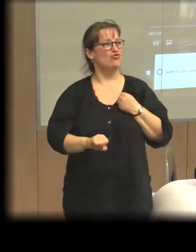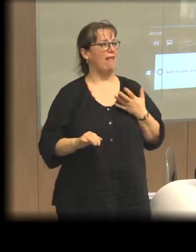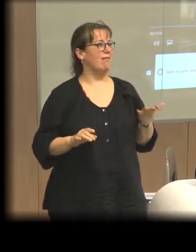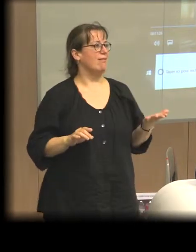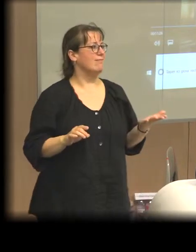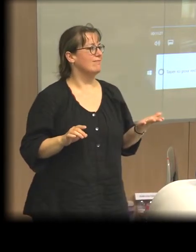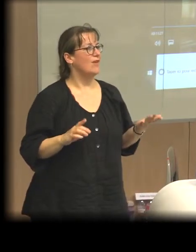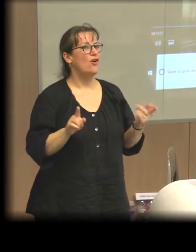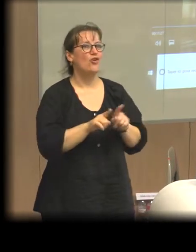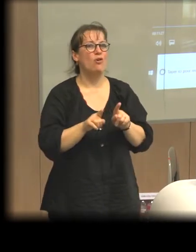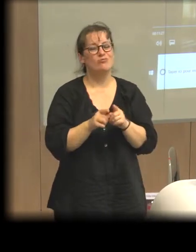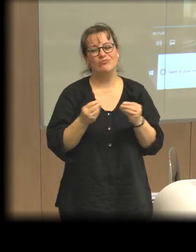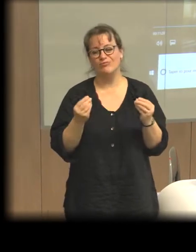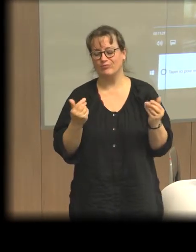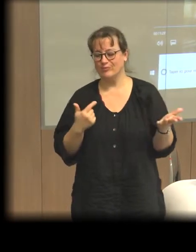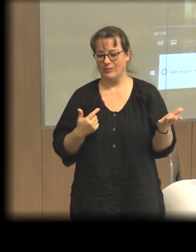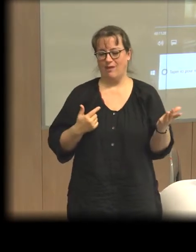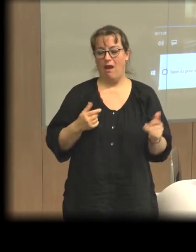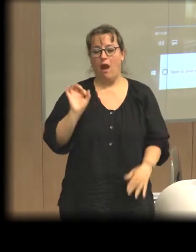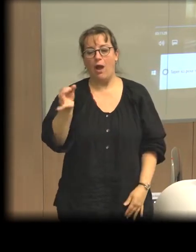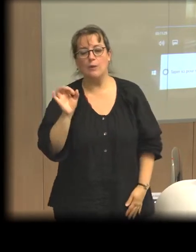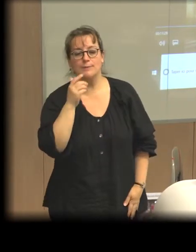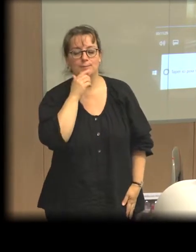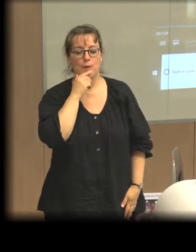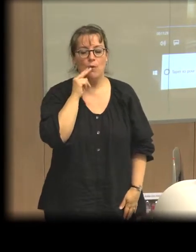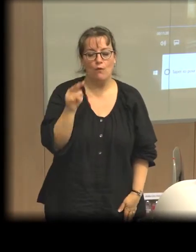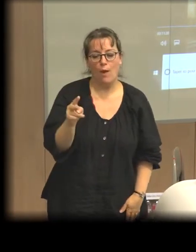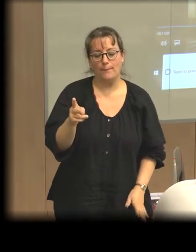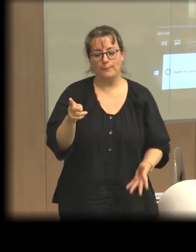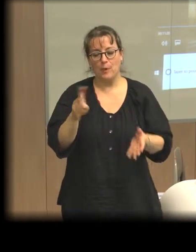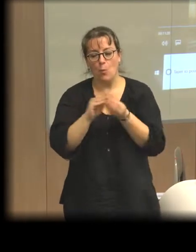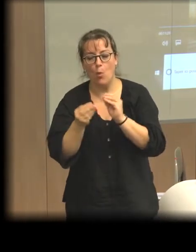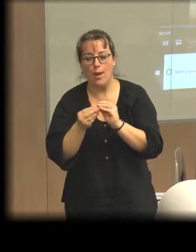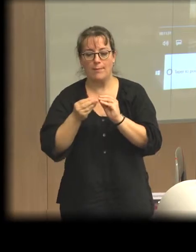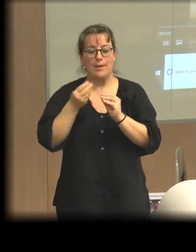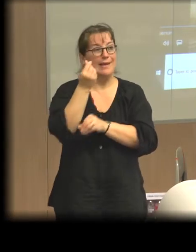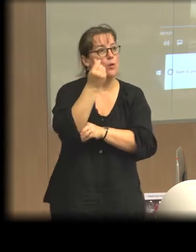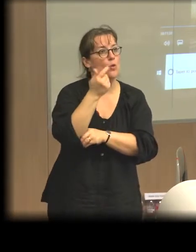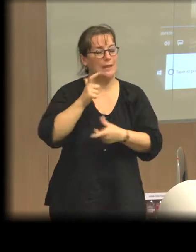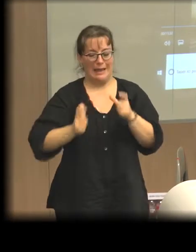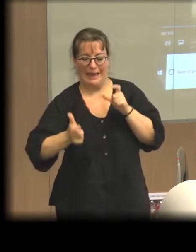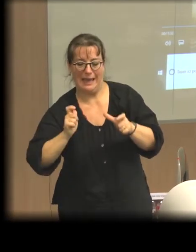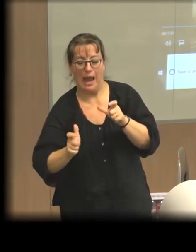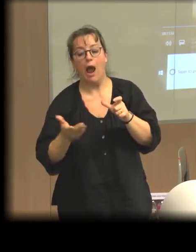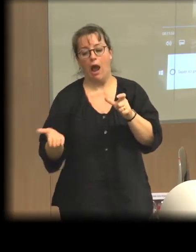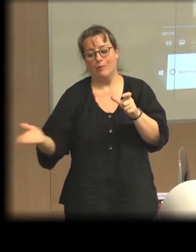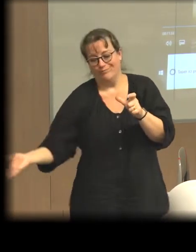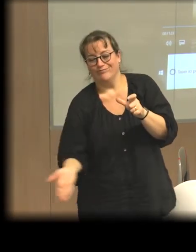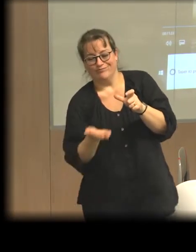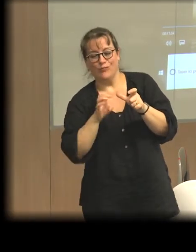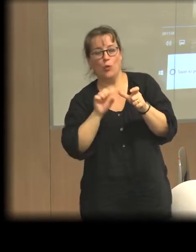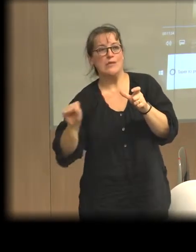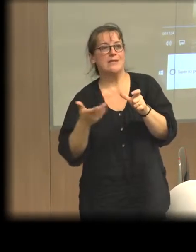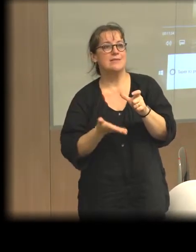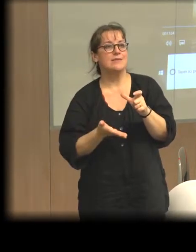soit exclusivement identifiée à une modalité économique de l'Europe